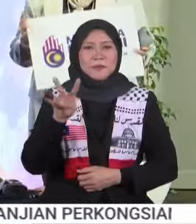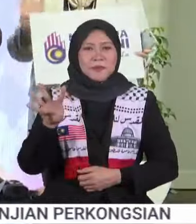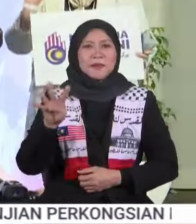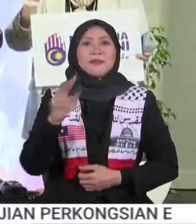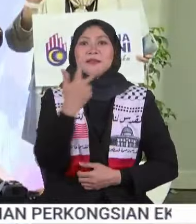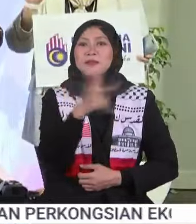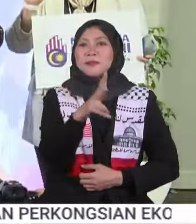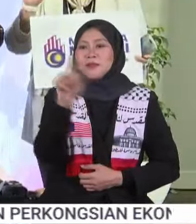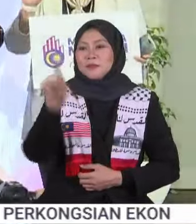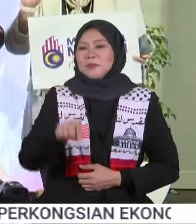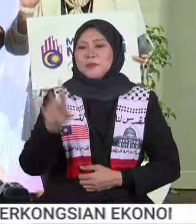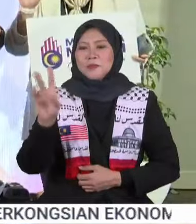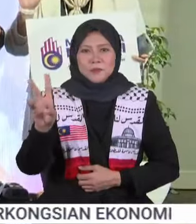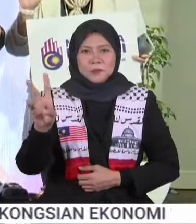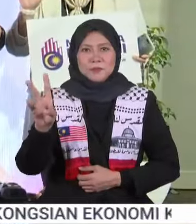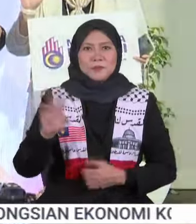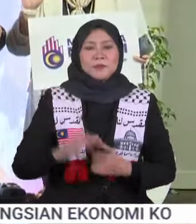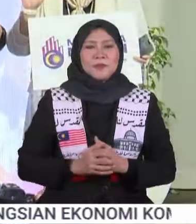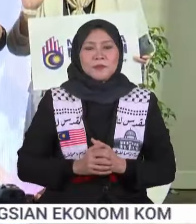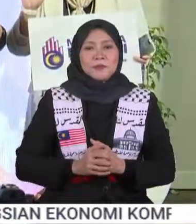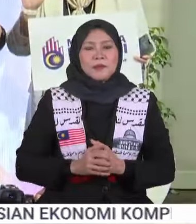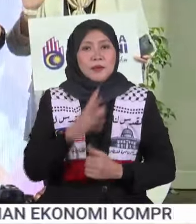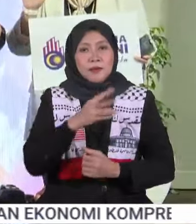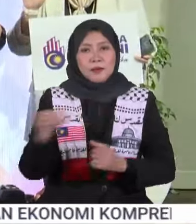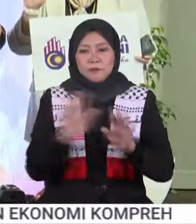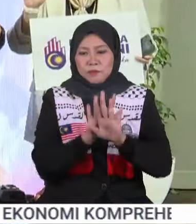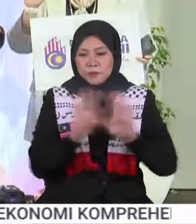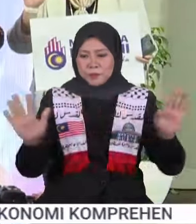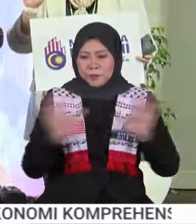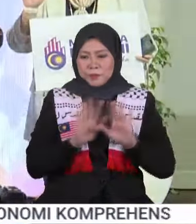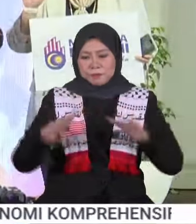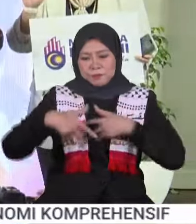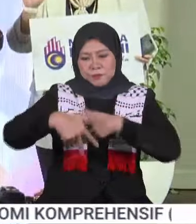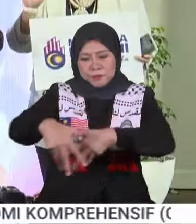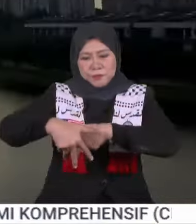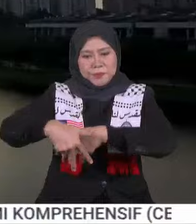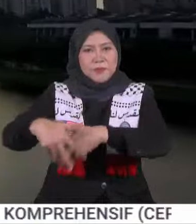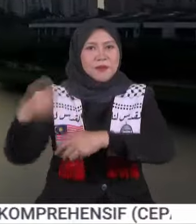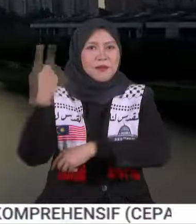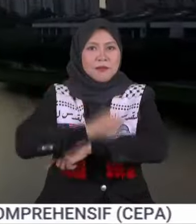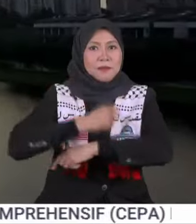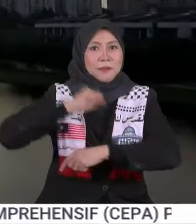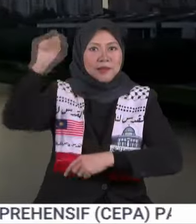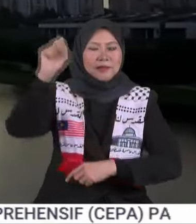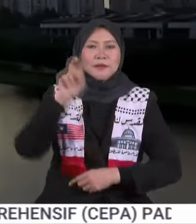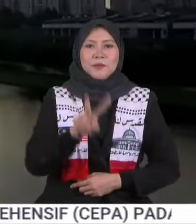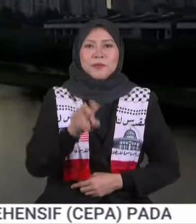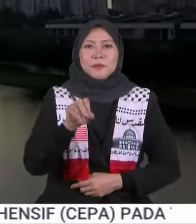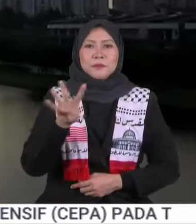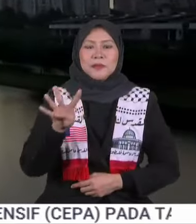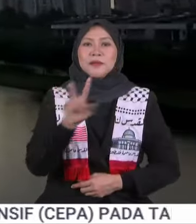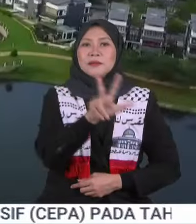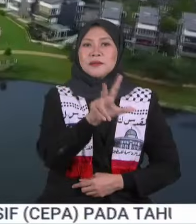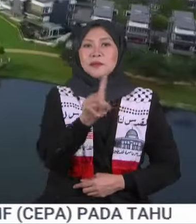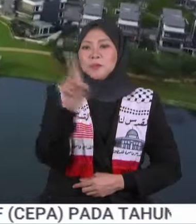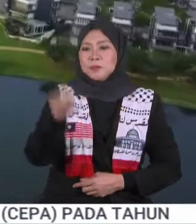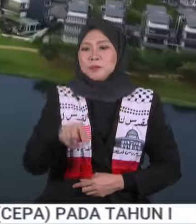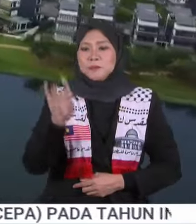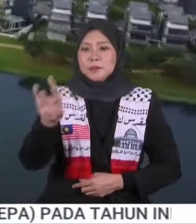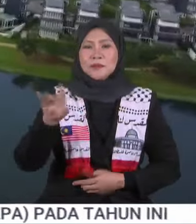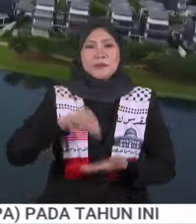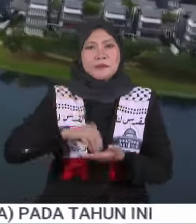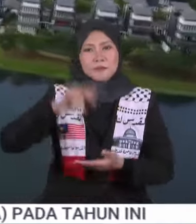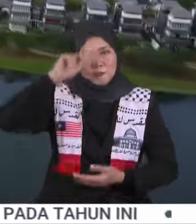pada 13 Julai depan. Sementara acara perbarisan dan perarakan Hari Kebangsaan 2024 pada 31 Ogos